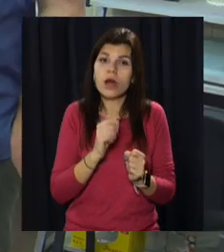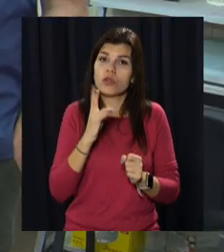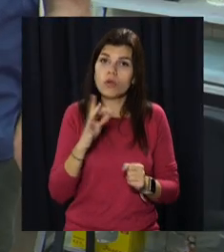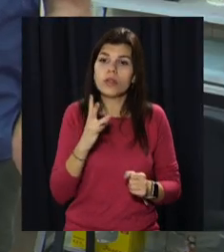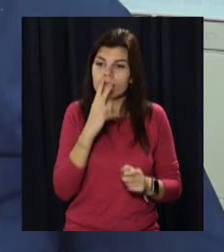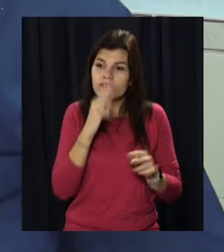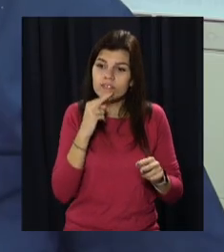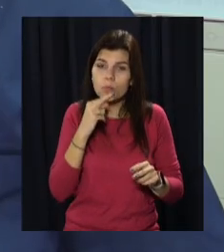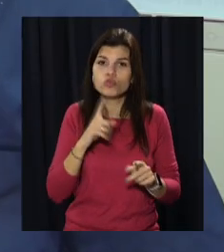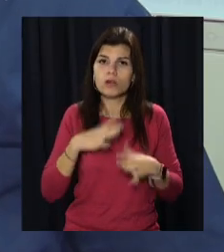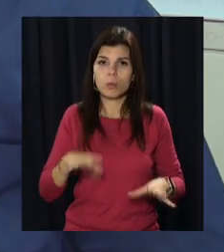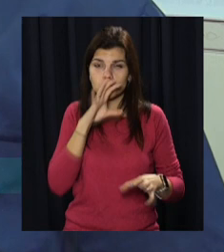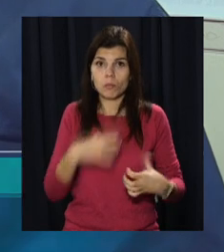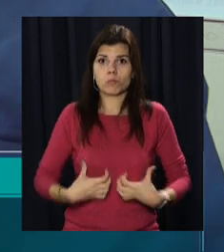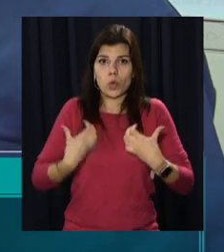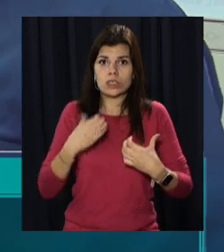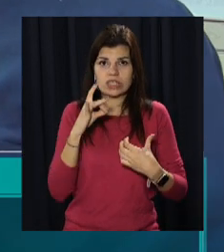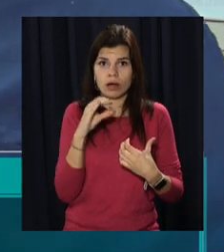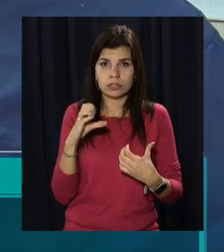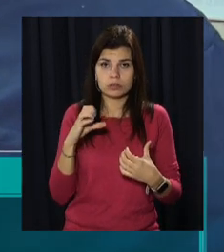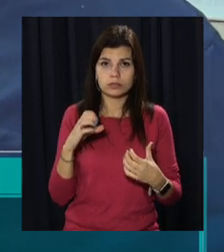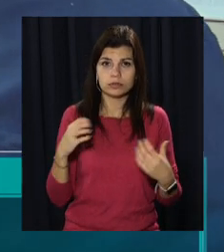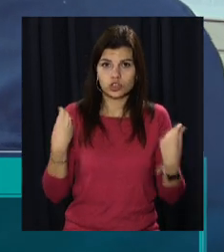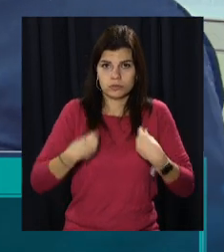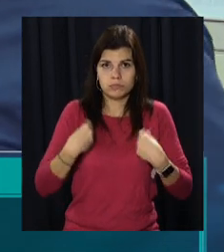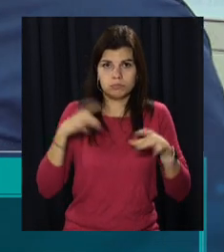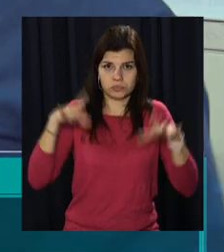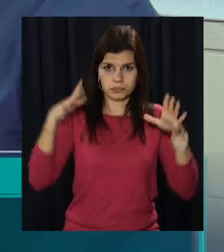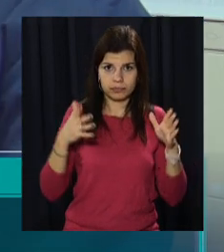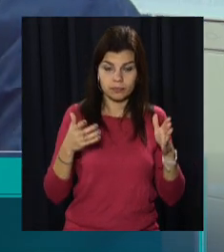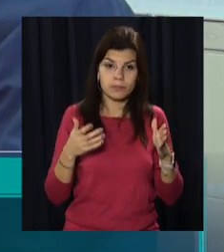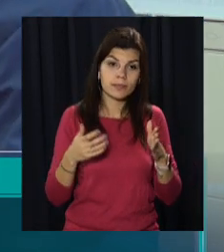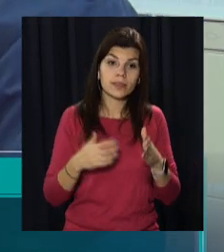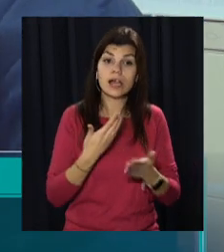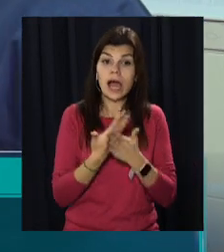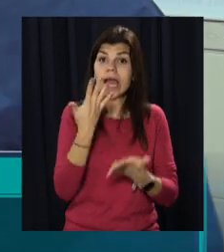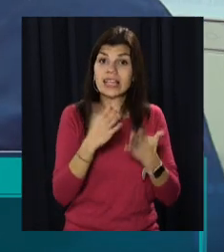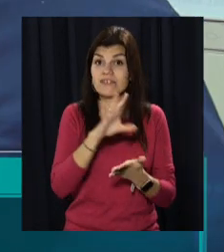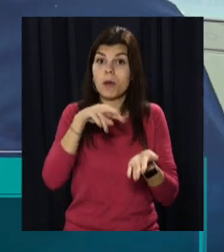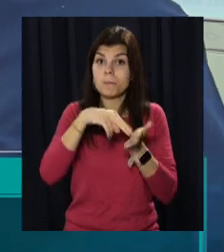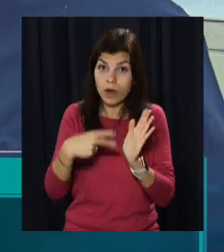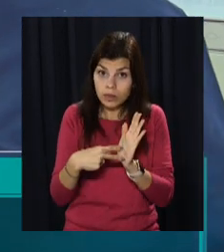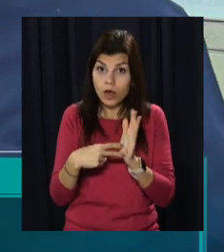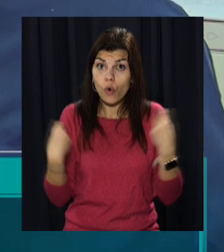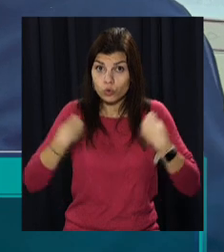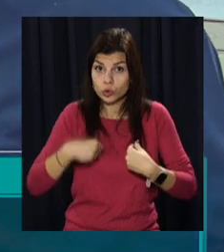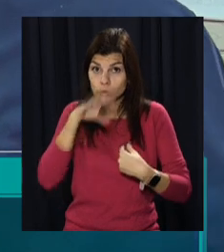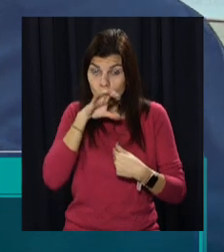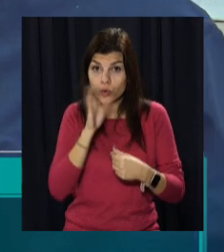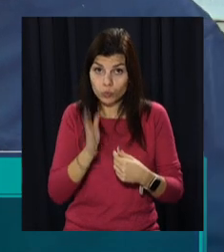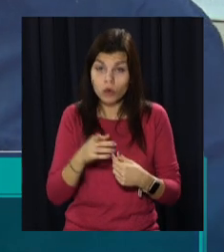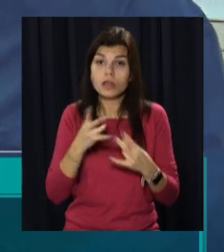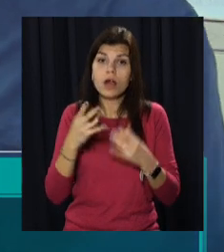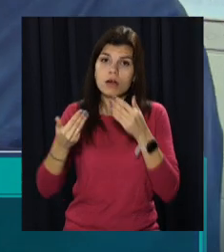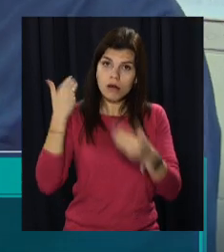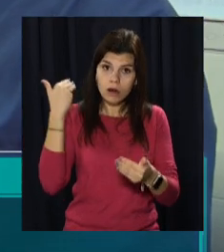тварини стресом. Собачки, яких люди планують в дальнейшем одягати, їх, як правило, стоїть готувати.